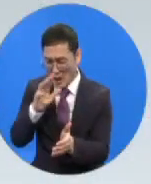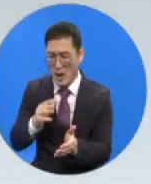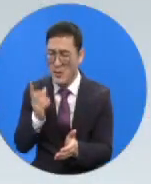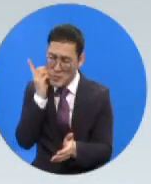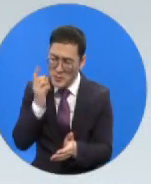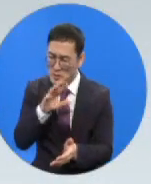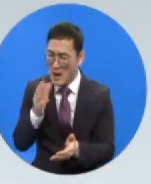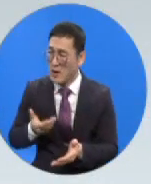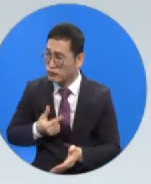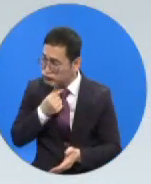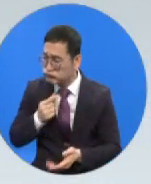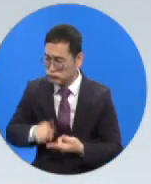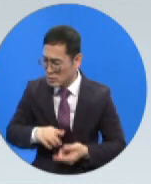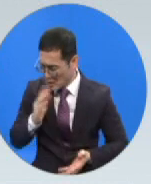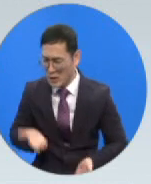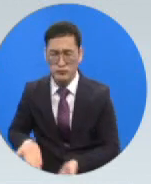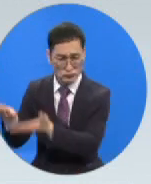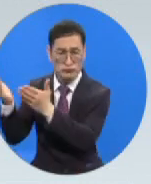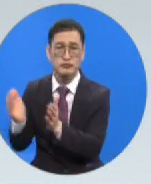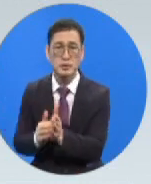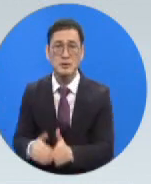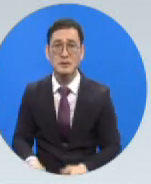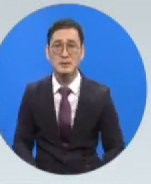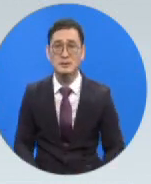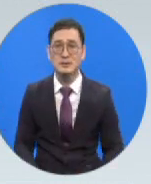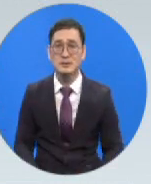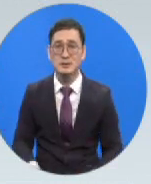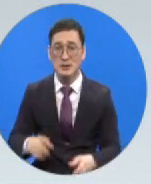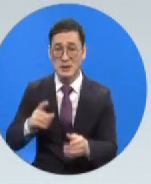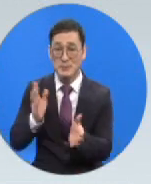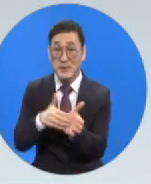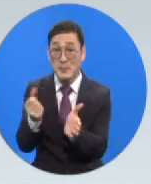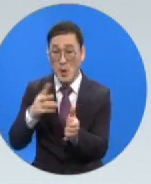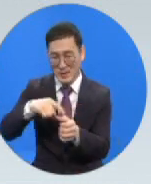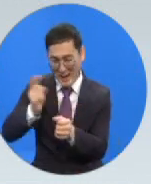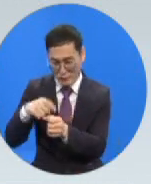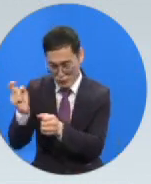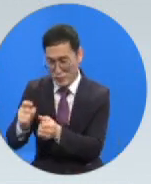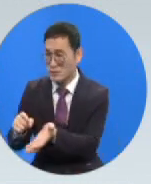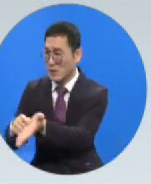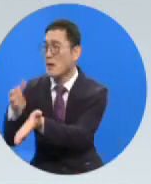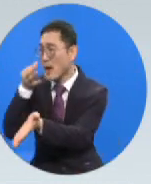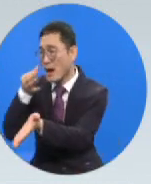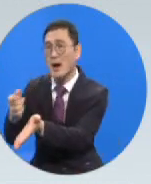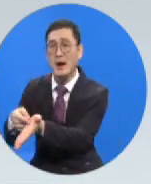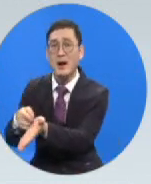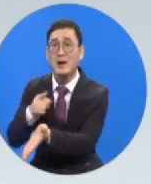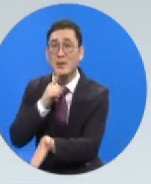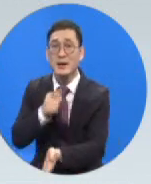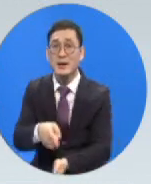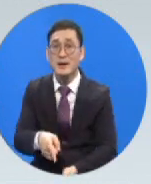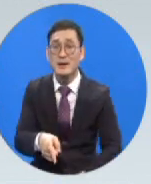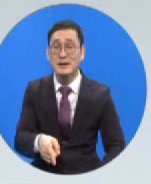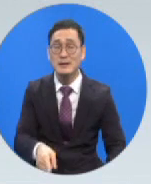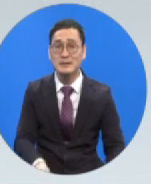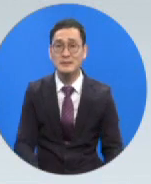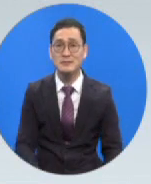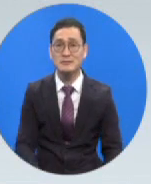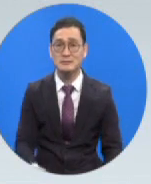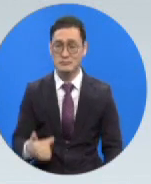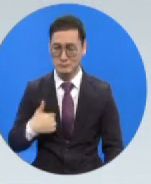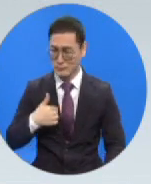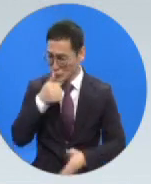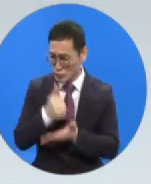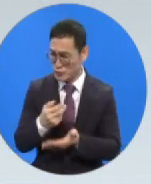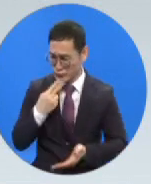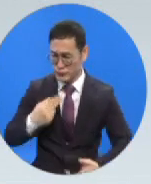얘기하고 있어요. 휴대전화 4개를 제출을 했고 그 4개 다 비밀번호를 풀어서 제출했다. 이런 본인은 숨길 게 없다고 주장을 하고 있기 때문에 물론 뭐 이제 저 휴대전화를